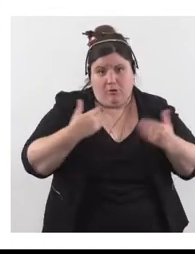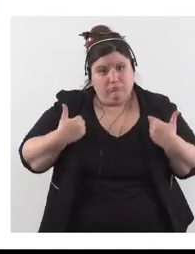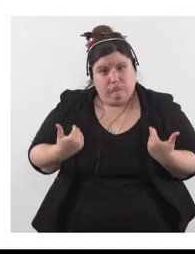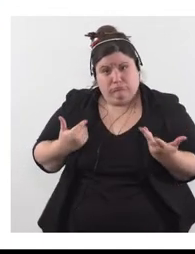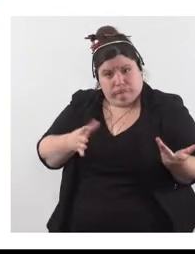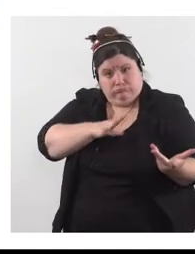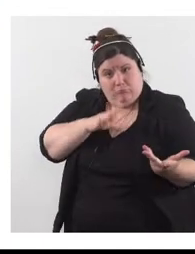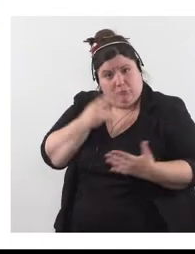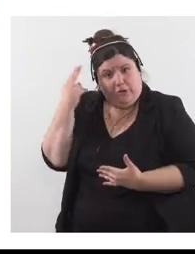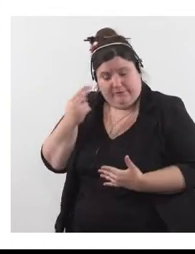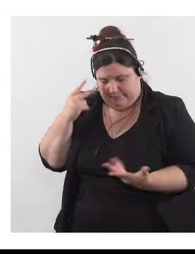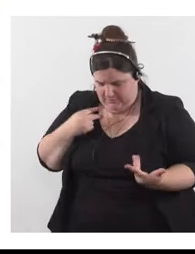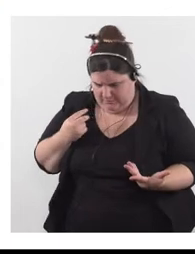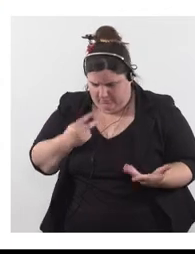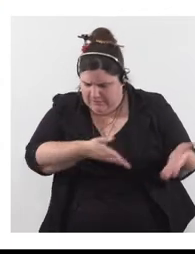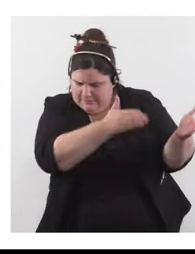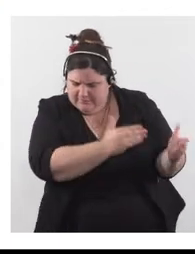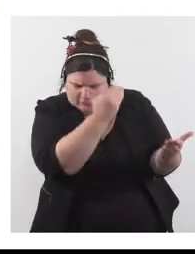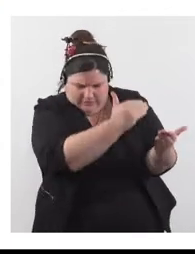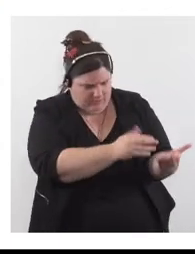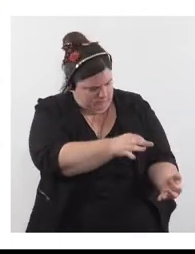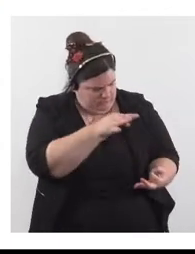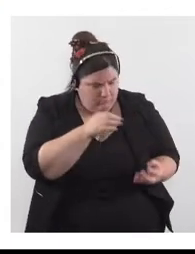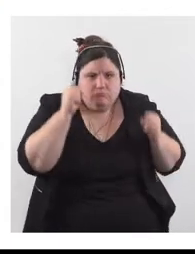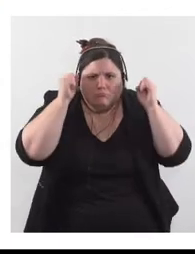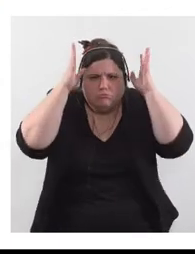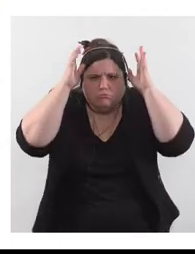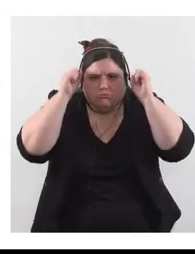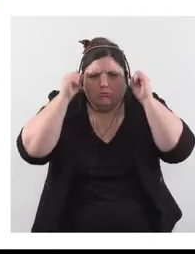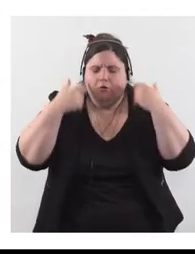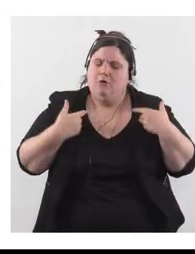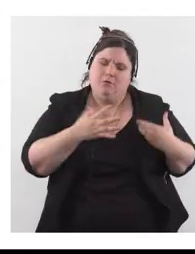tour, ils seront avocats ou magistrats, ils ne commettent pas les mêmes erreurs.